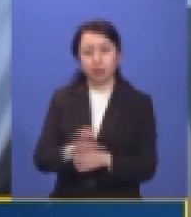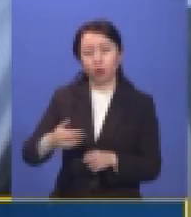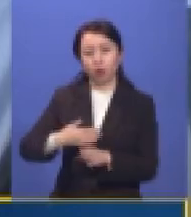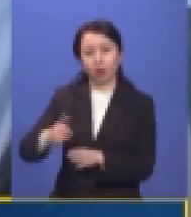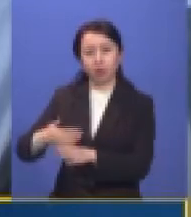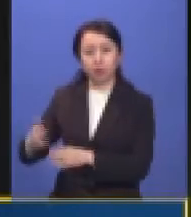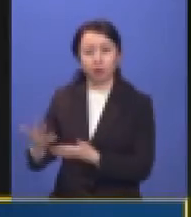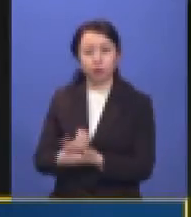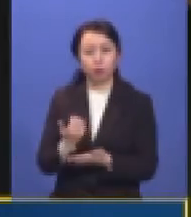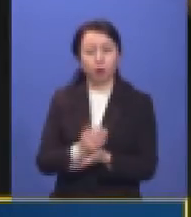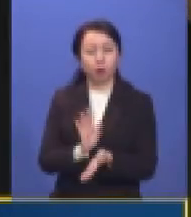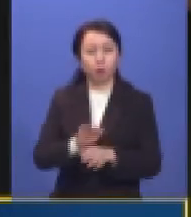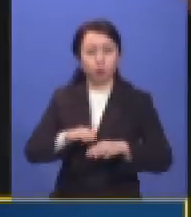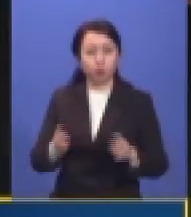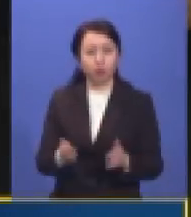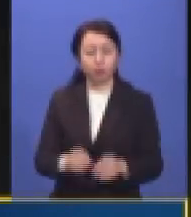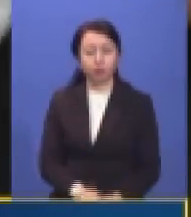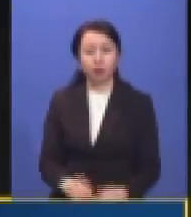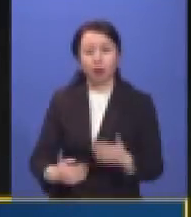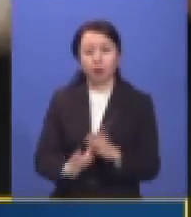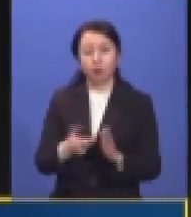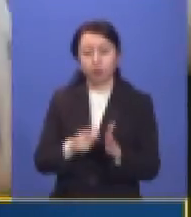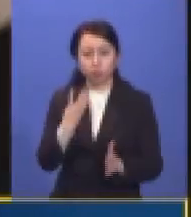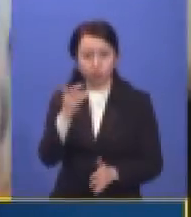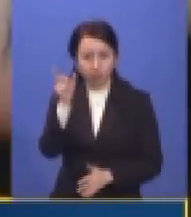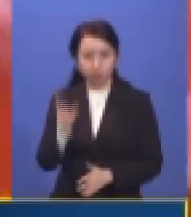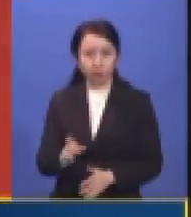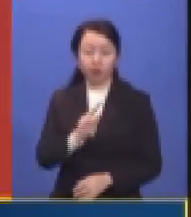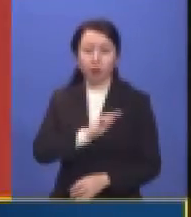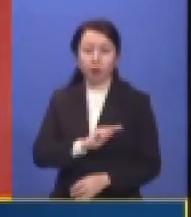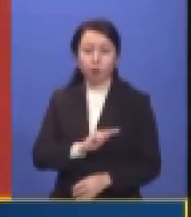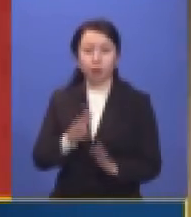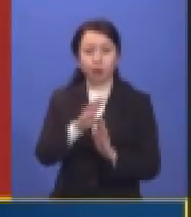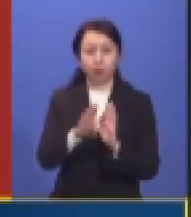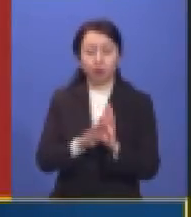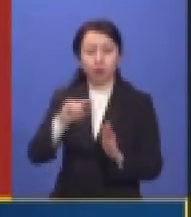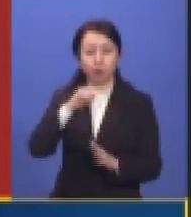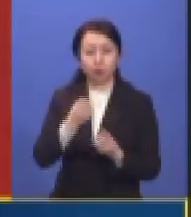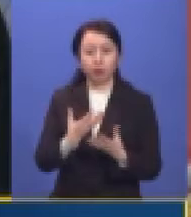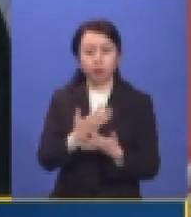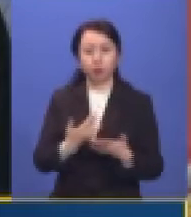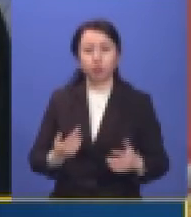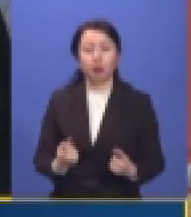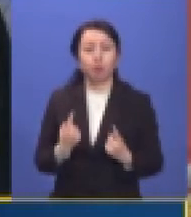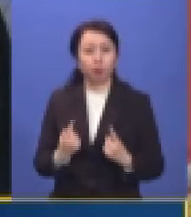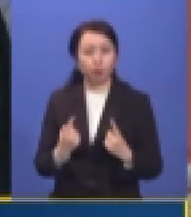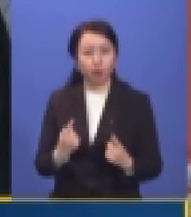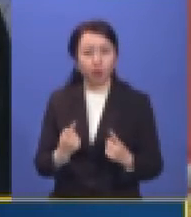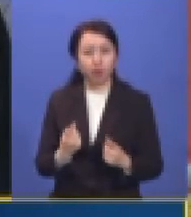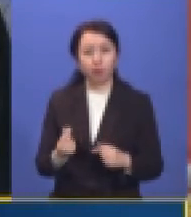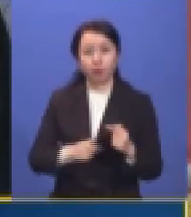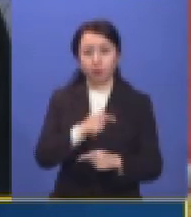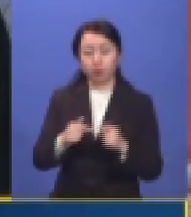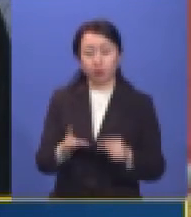раздельного сбора мусора. В новом цехе работает 4 человека. Необходимо отметить, что программа «Экономика простых вещей» популярна среди